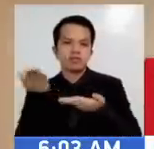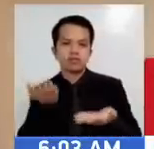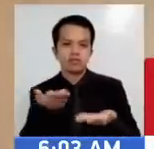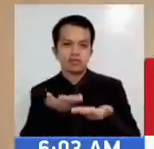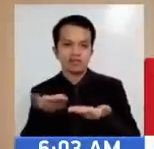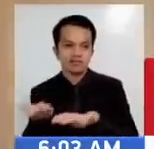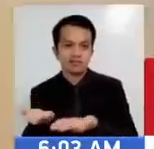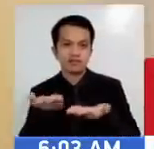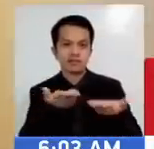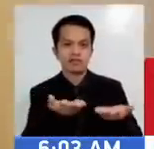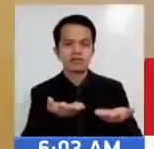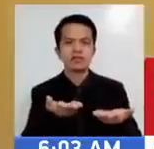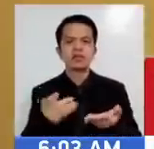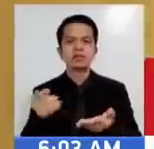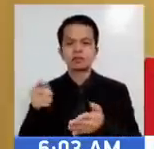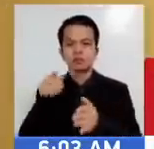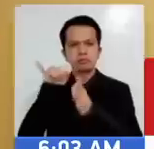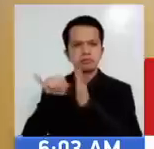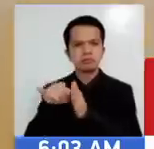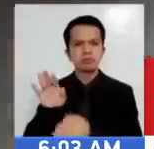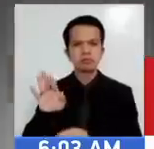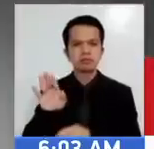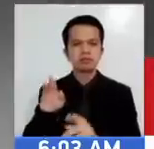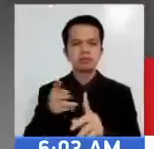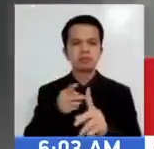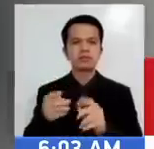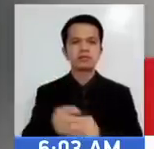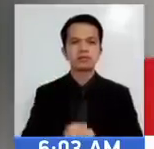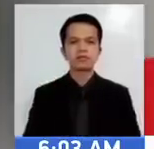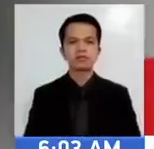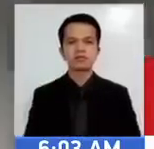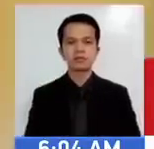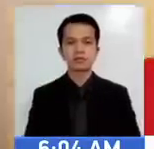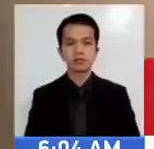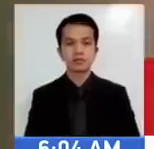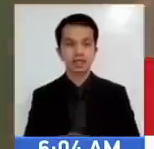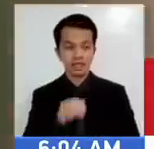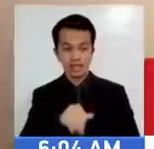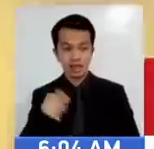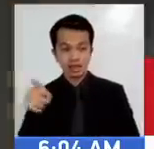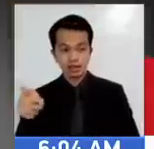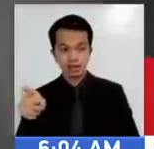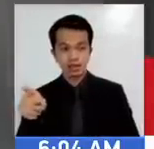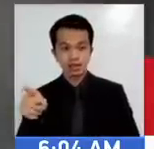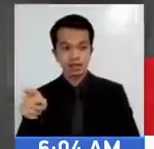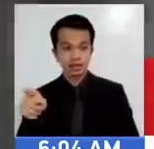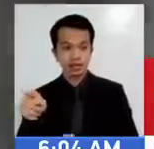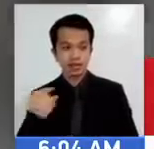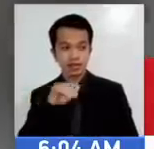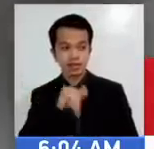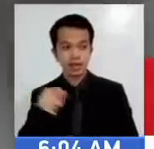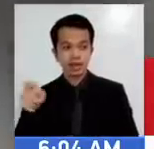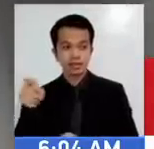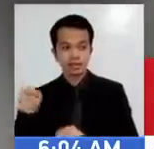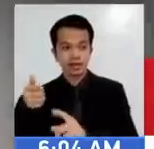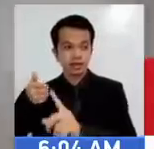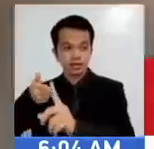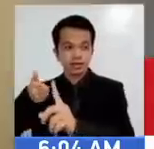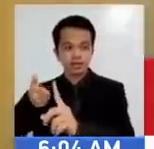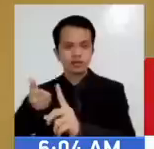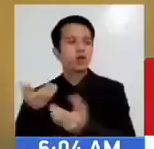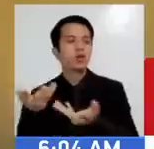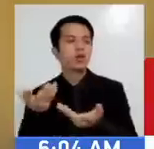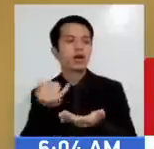kinilala ng biktima. Ayan ba yung in-hold up sa'yo? Ayan ang nang hold up? Asa ng item? Ituro mo.